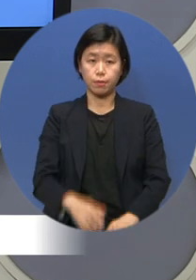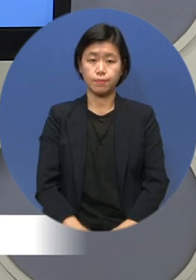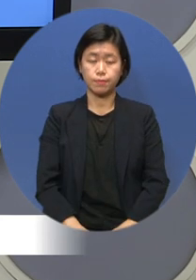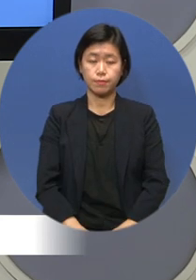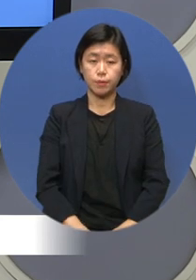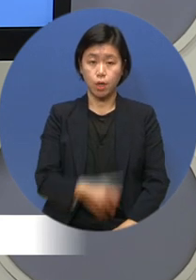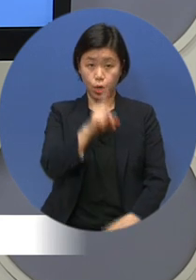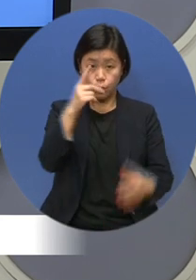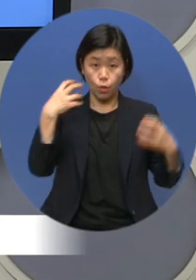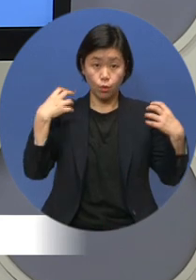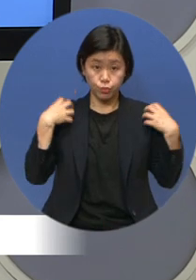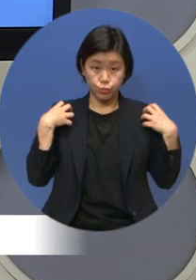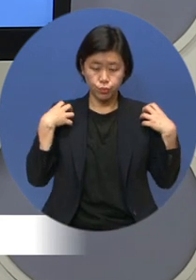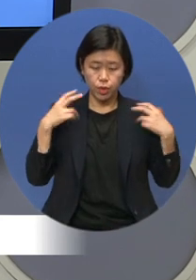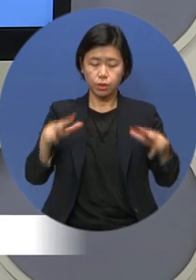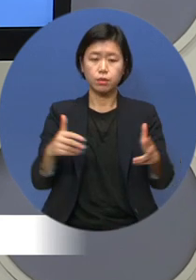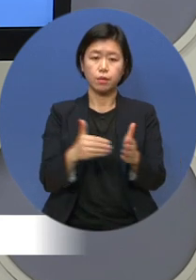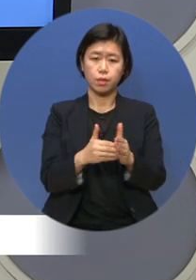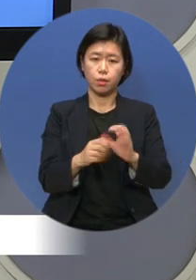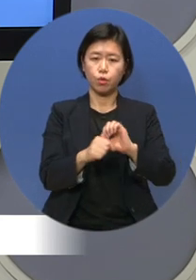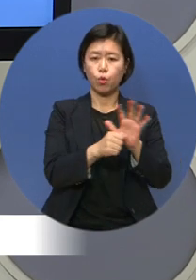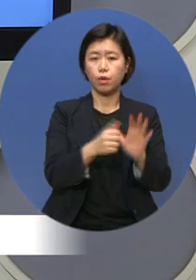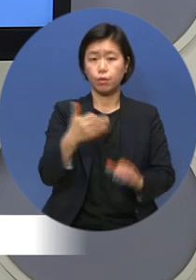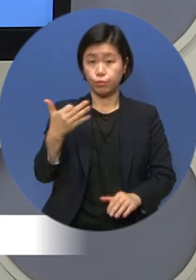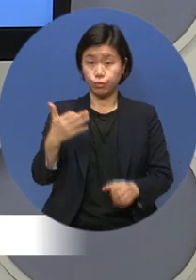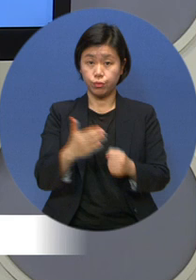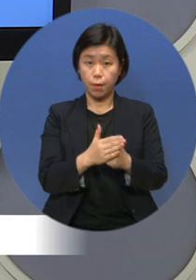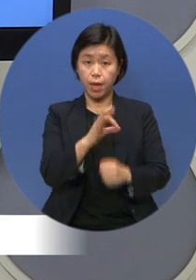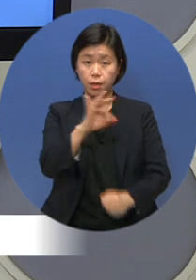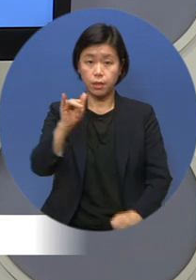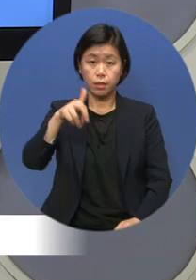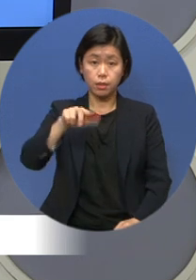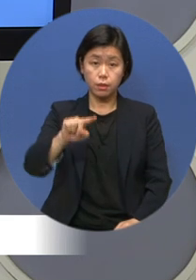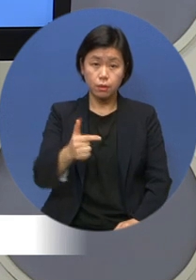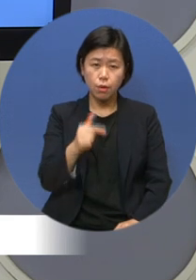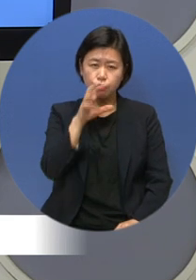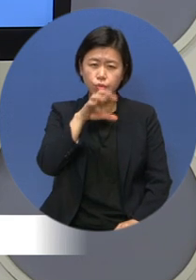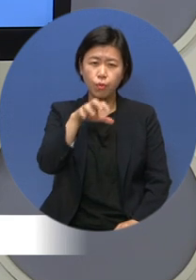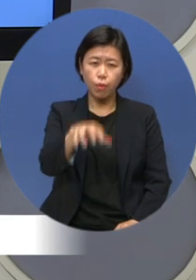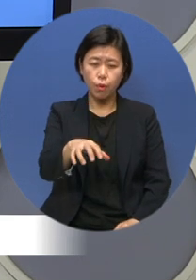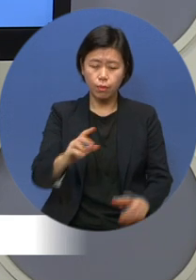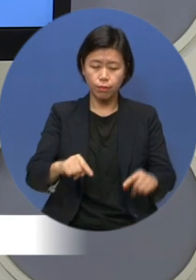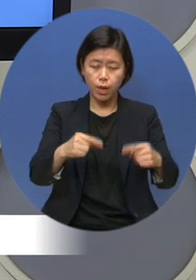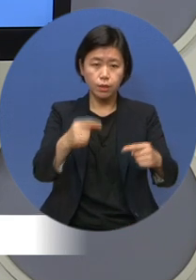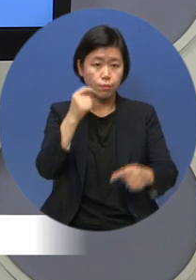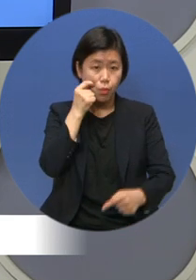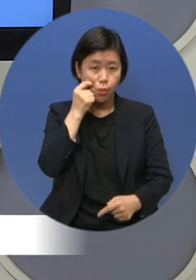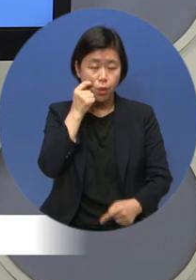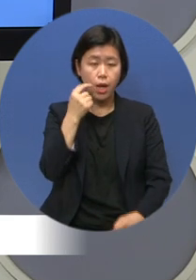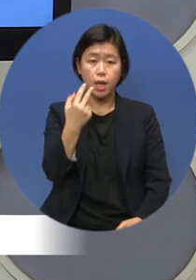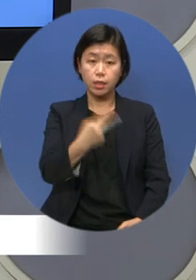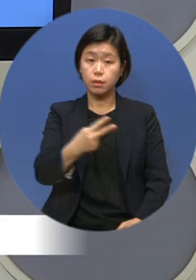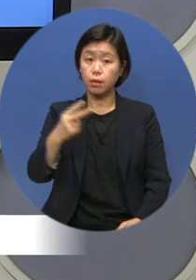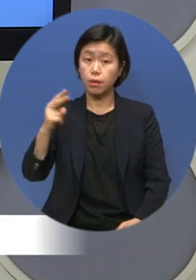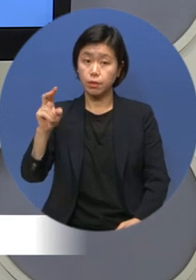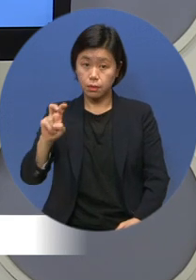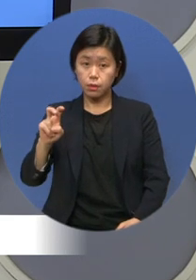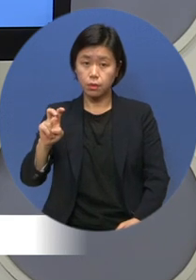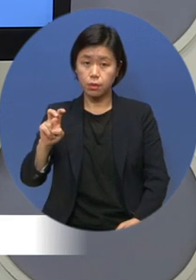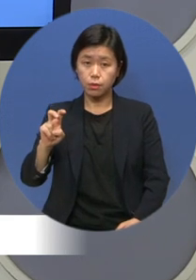문체부는 그동안 코 널 구로 2000 훈련원 에 입촌 하지 못한 2020 도쿄 패럴림픽 참가